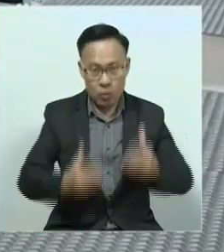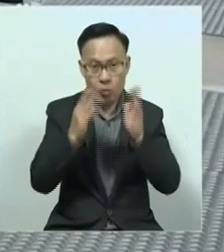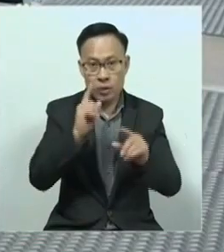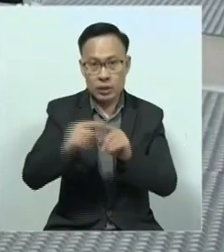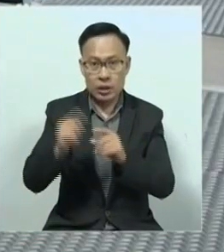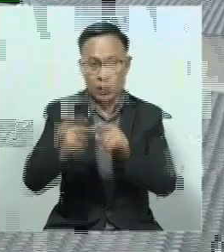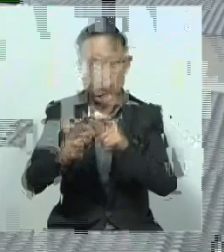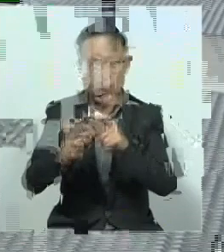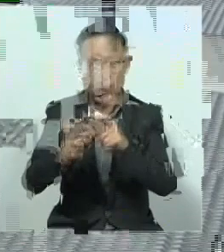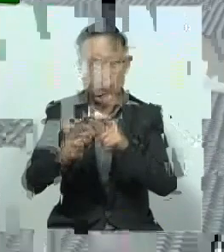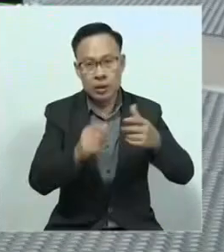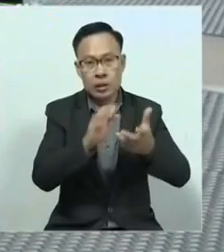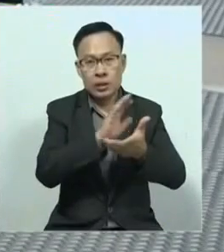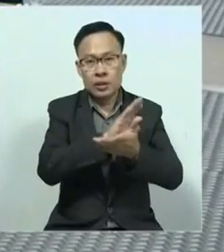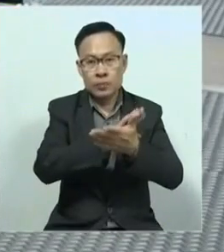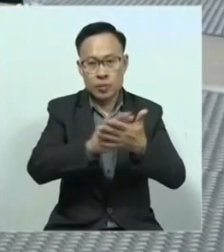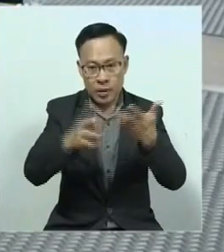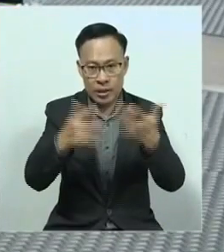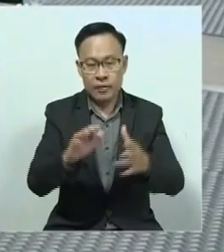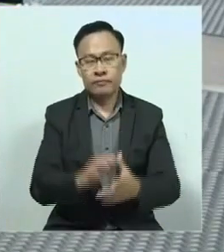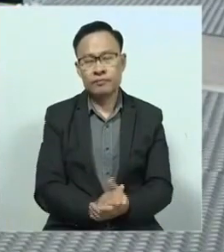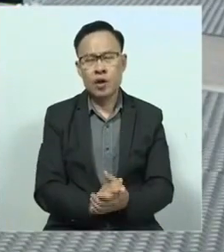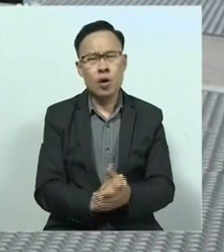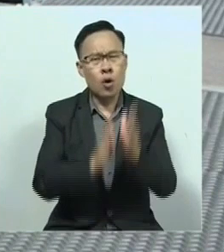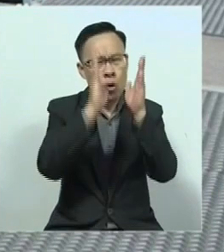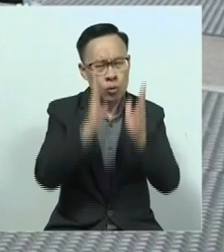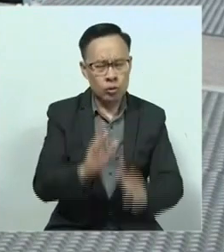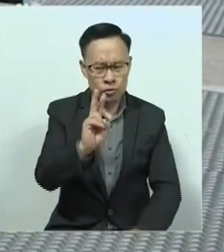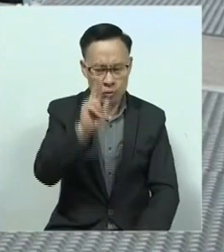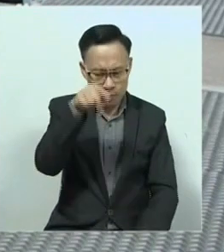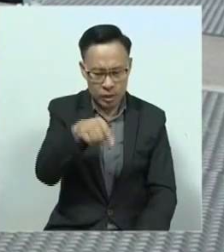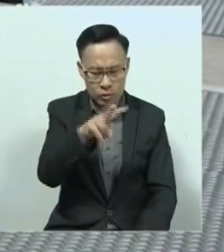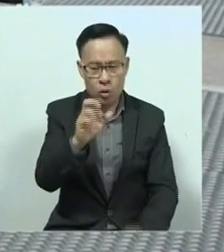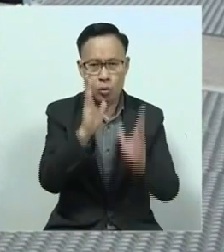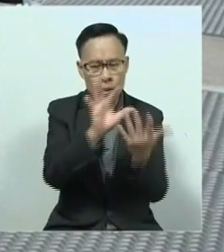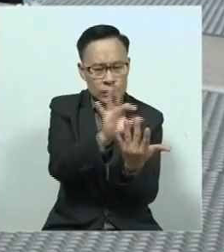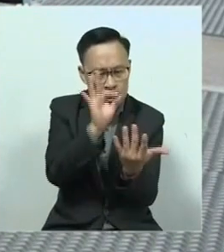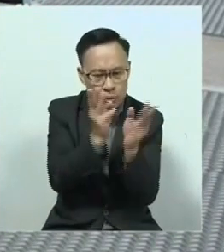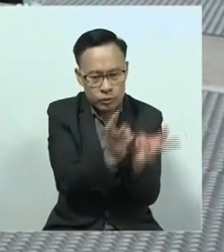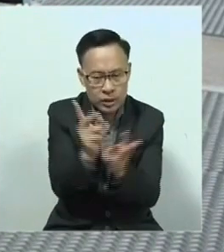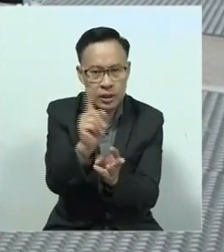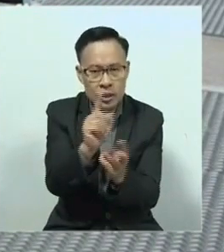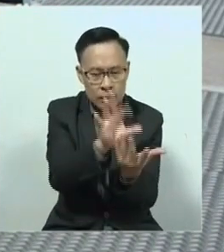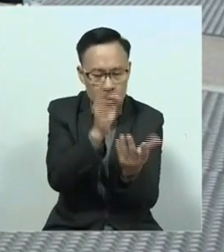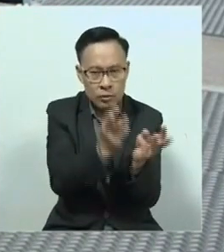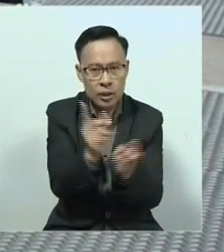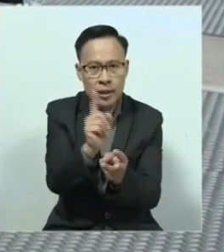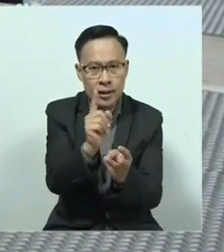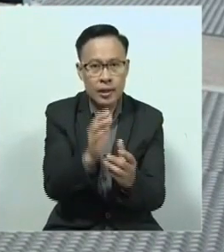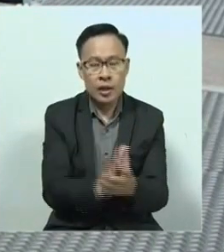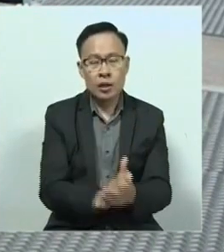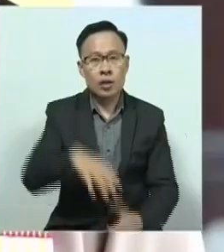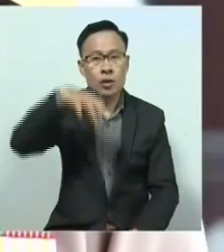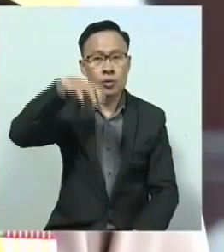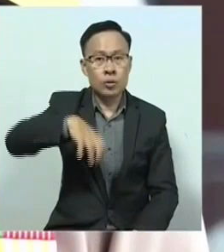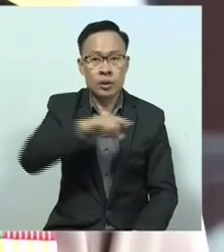พลหมด 2,200 นายที่ท่านรองเสเล่าให้ฟังเนี่ยคัดยังไงคะ อ๋อก็จากหน่วยต่างๆนะครับในการที่หน่วยนั้นรับ